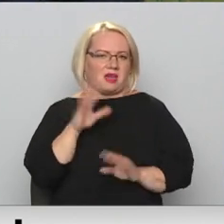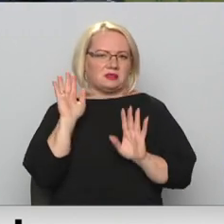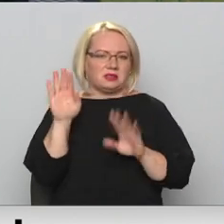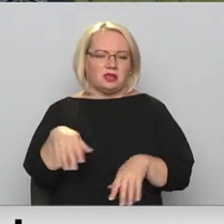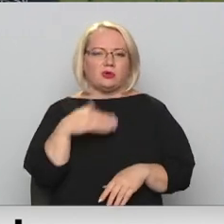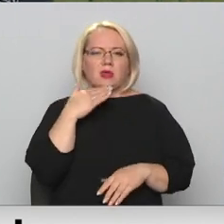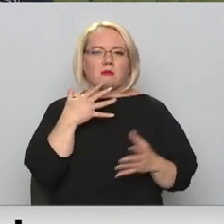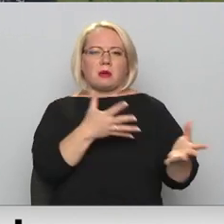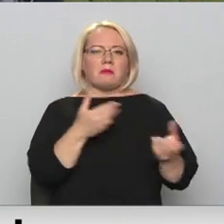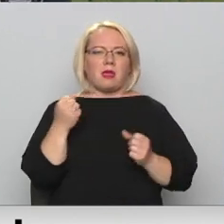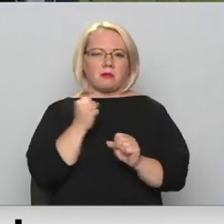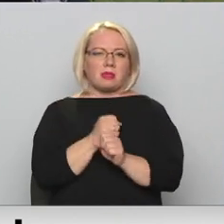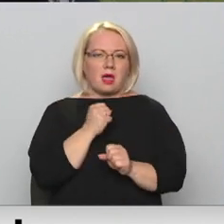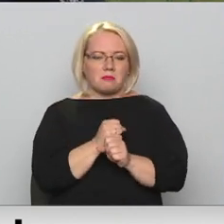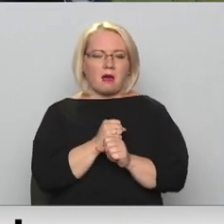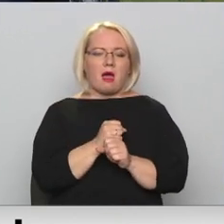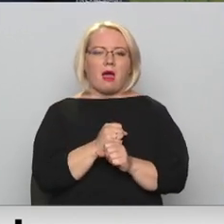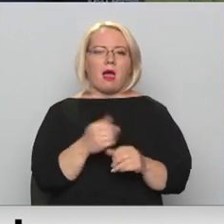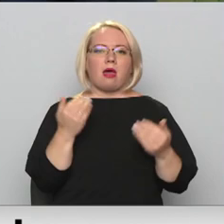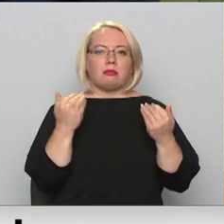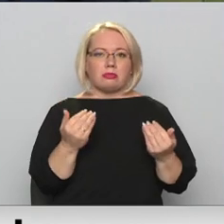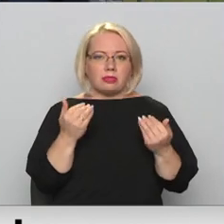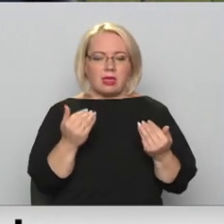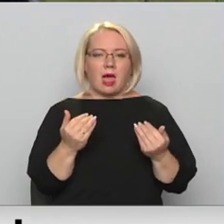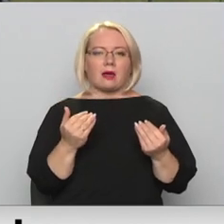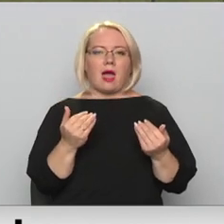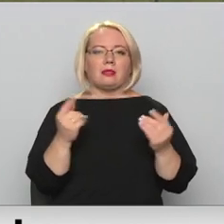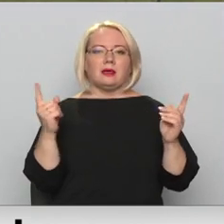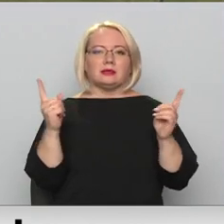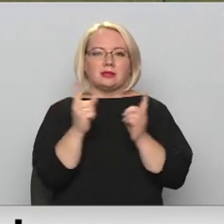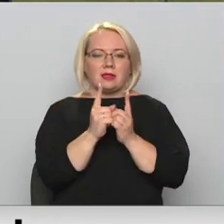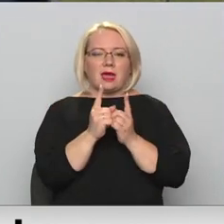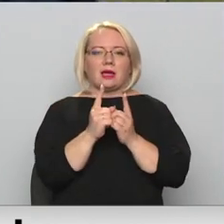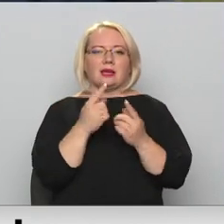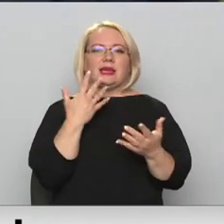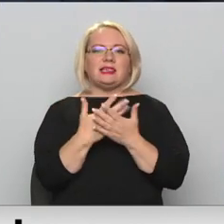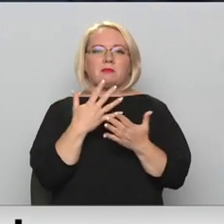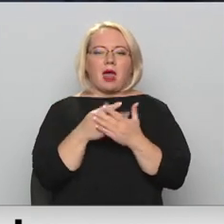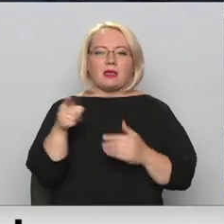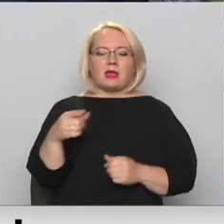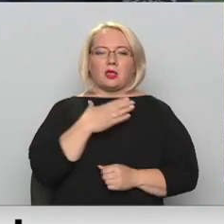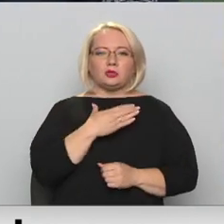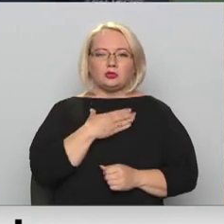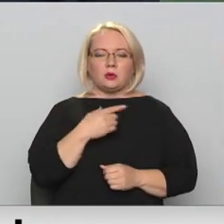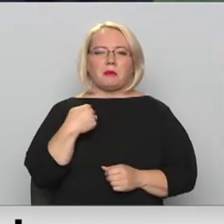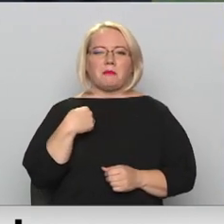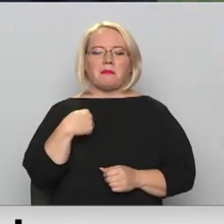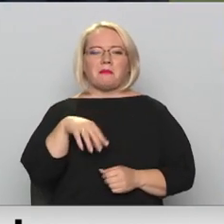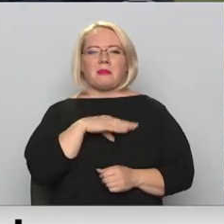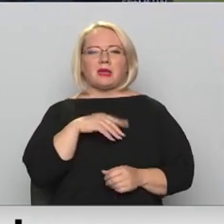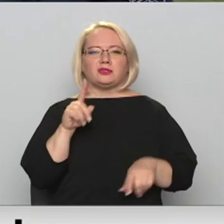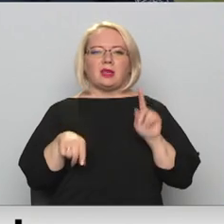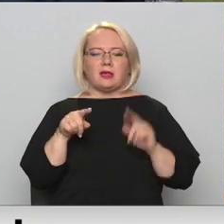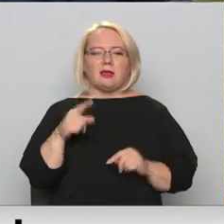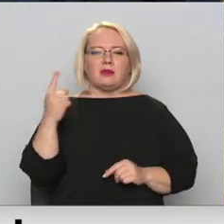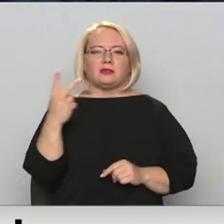viņu pieņemt, bet nu, tagad, kad satiek uz to izbrāķētāju, tad mēs šatā viens ar